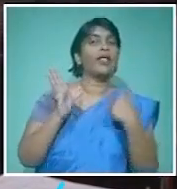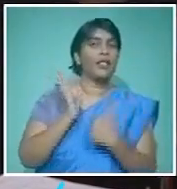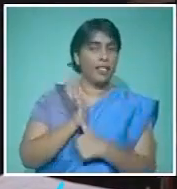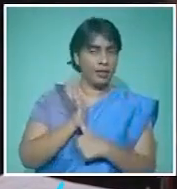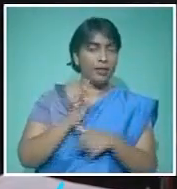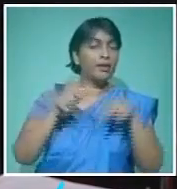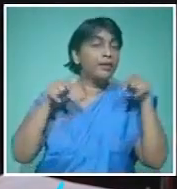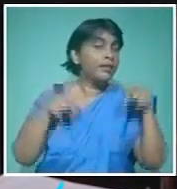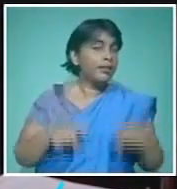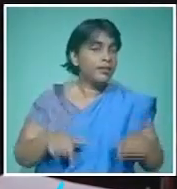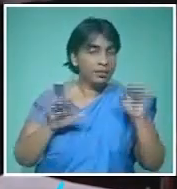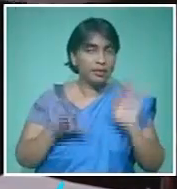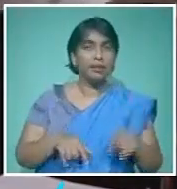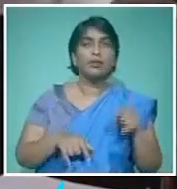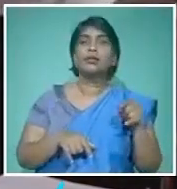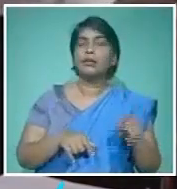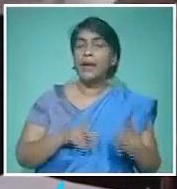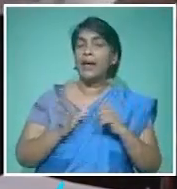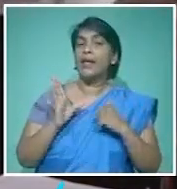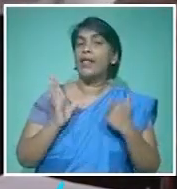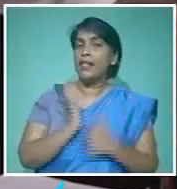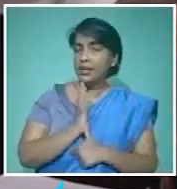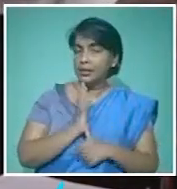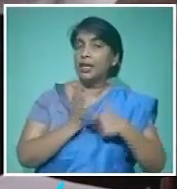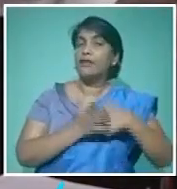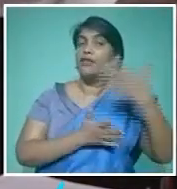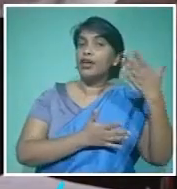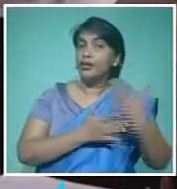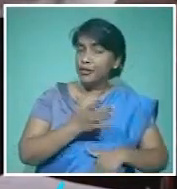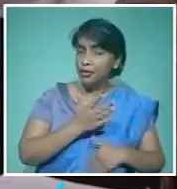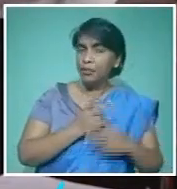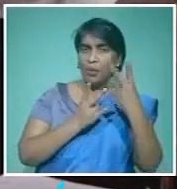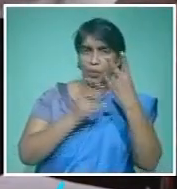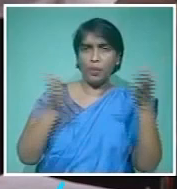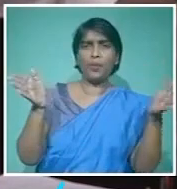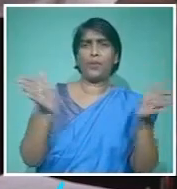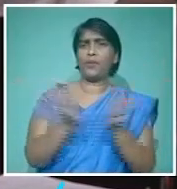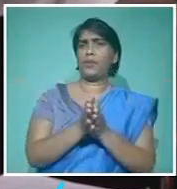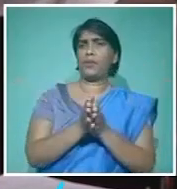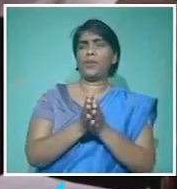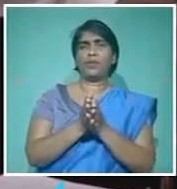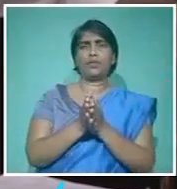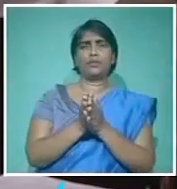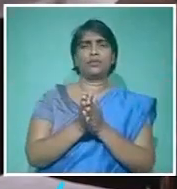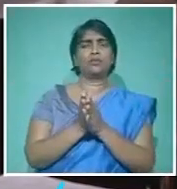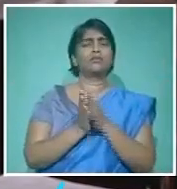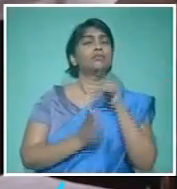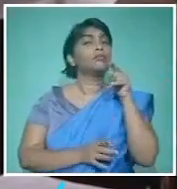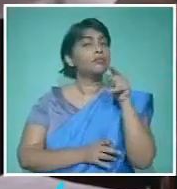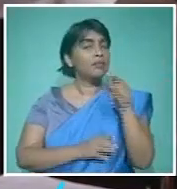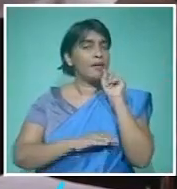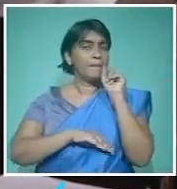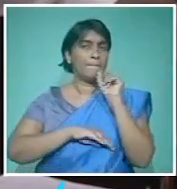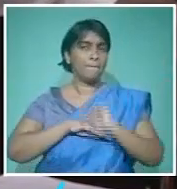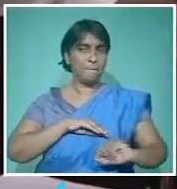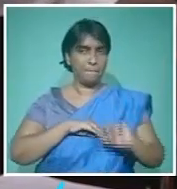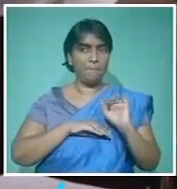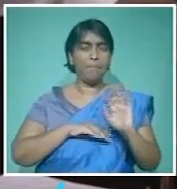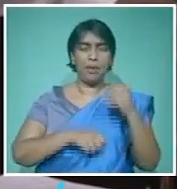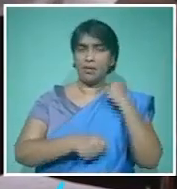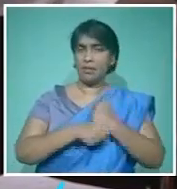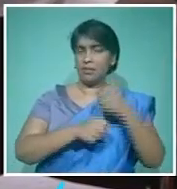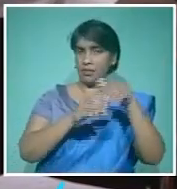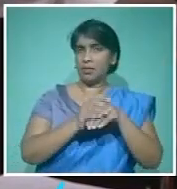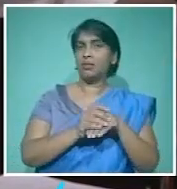දැන් තියෙන දේ තමයි පනතයි වාර්තාවයි එකට තිබෙන නිසා ඔබතුමාලා සැලසුම් කරලා තියෙනවා දැන් ආණ්ඩු පක්ෂයේ